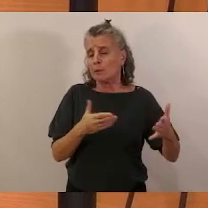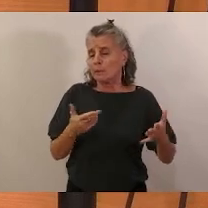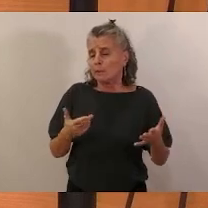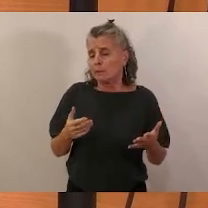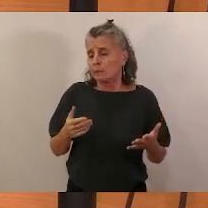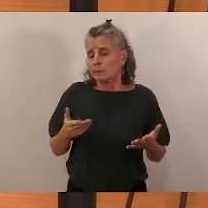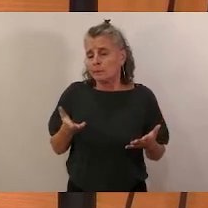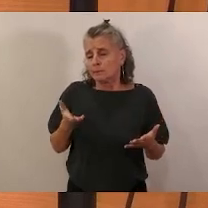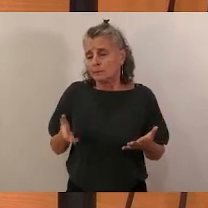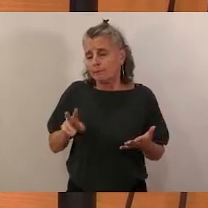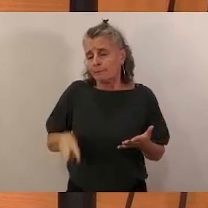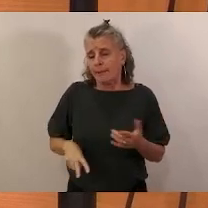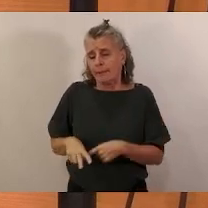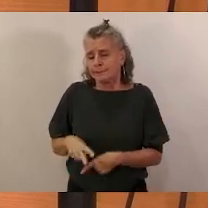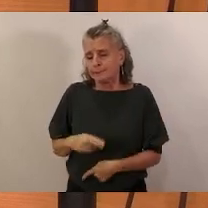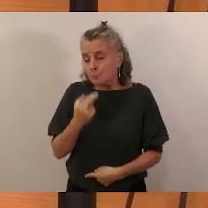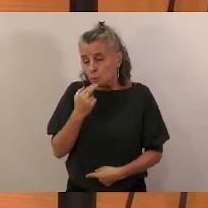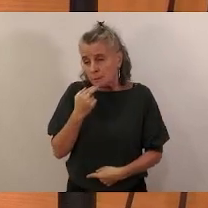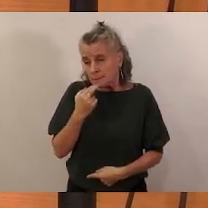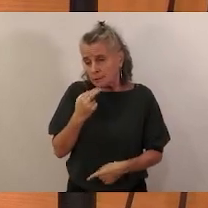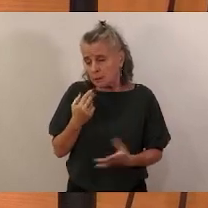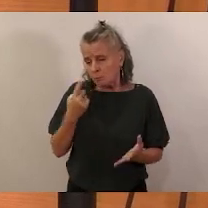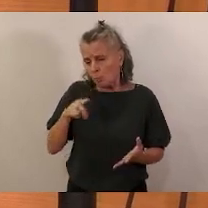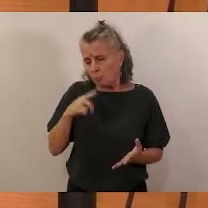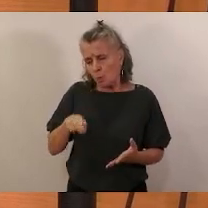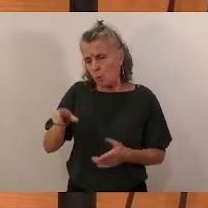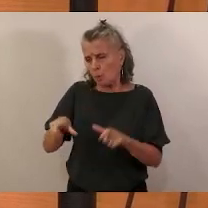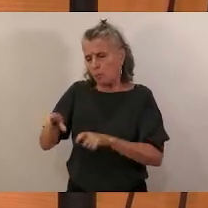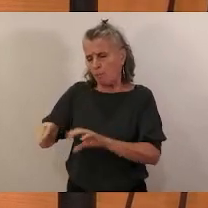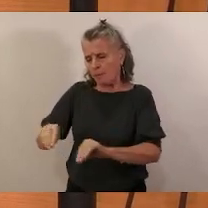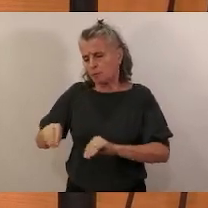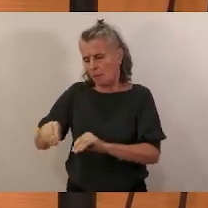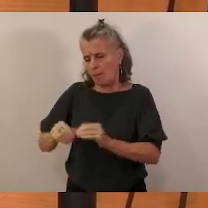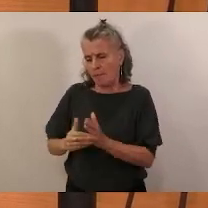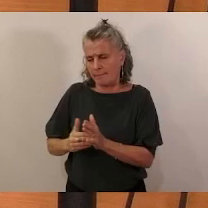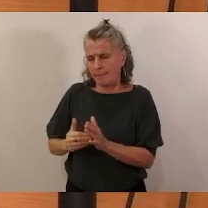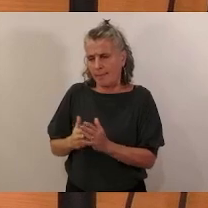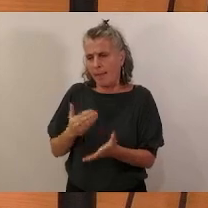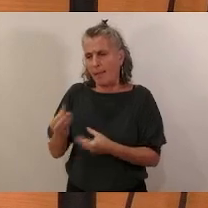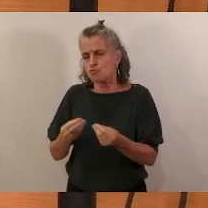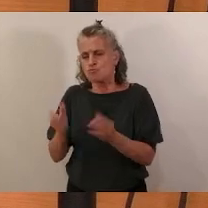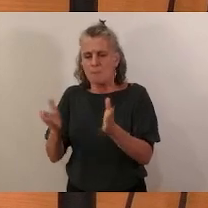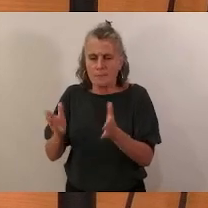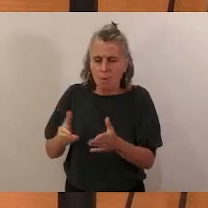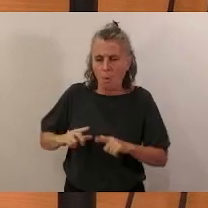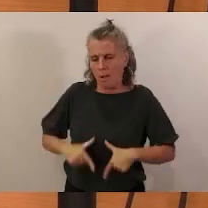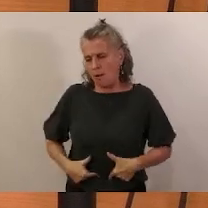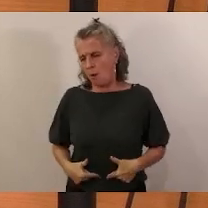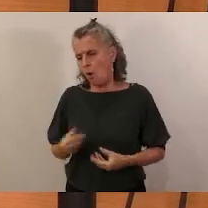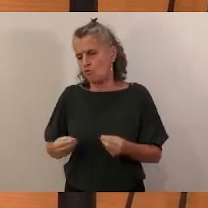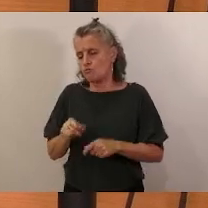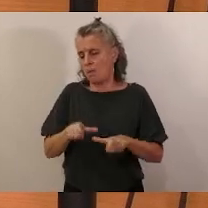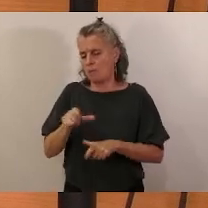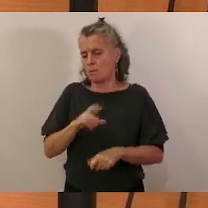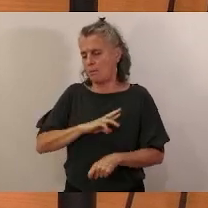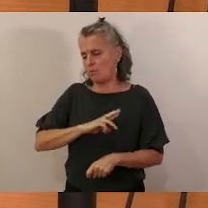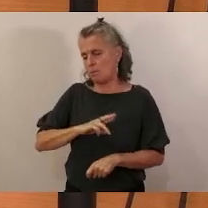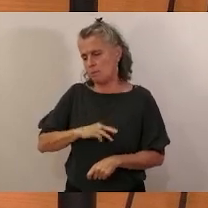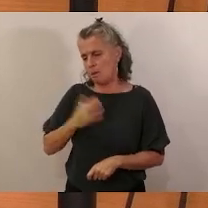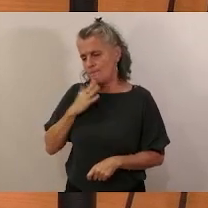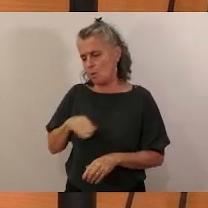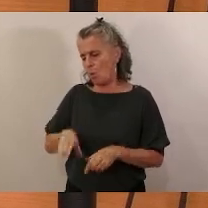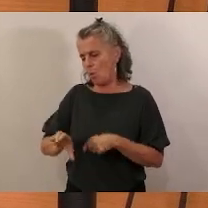Serve certainement, il serait beaucoup plus utile aux Marseillais, hein, aux hôpitaux, aux écoles ou encore aux retraités. Voilà, donc je voterai contre ce rapport.